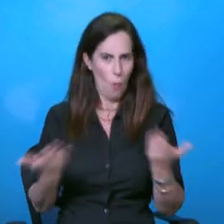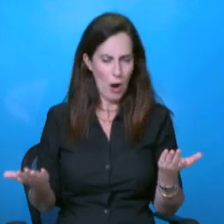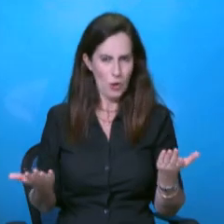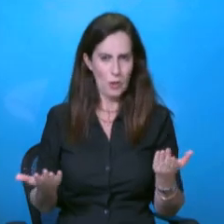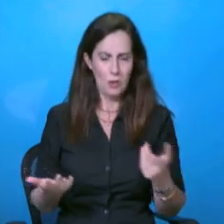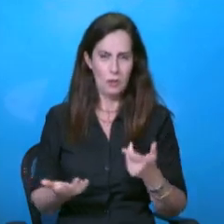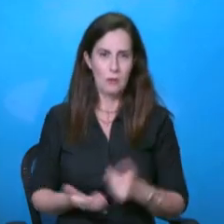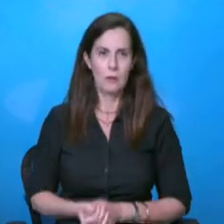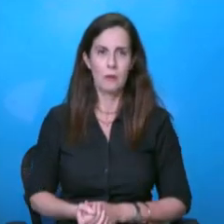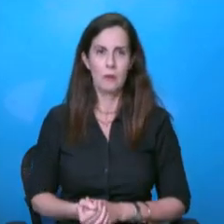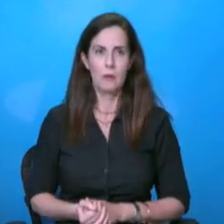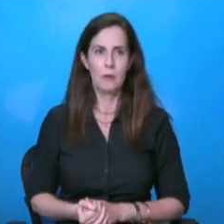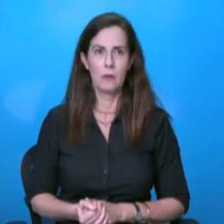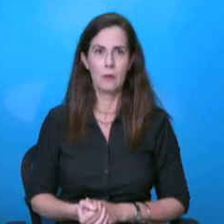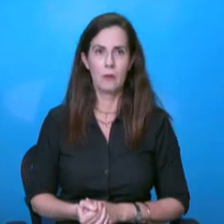הזהה שלי.